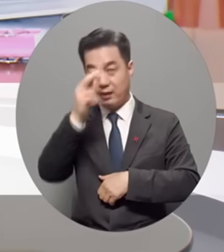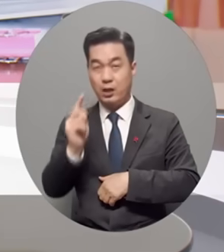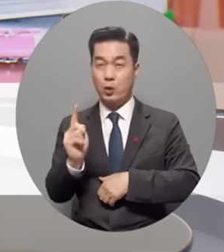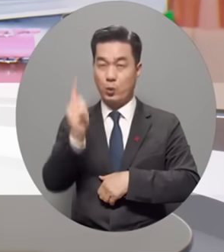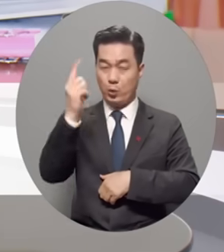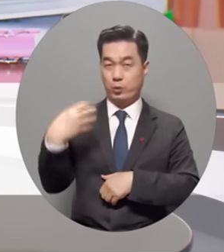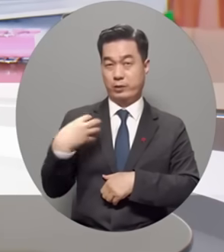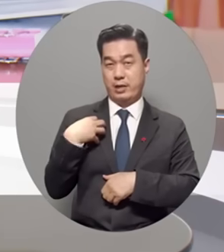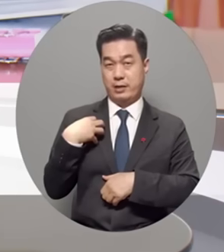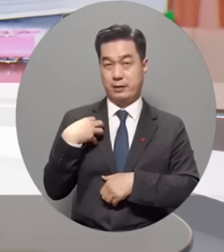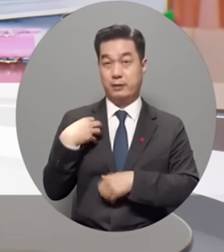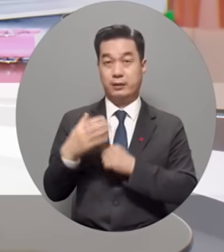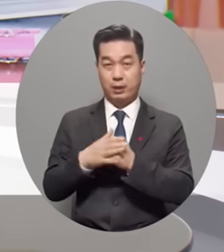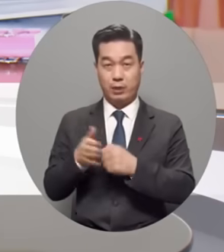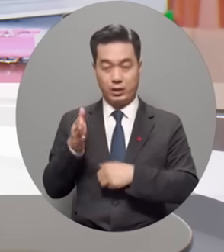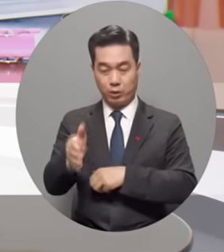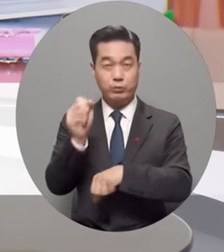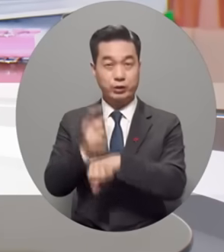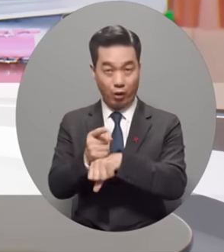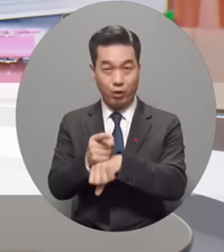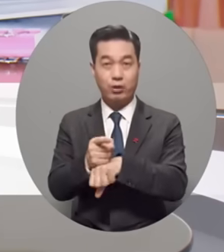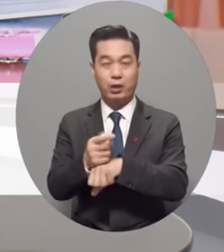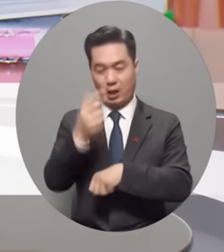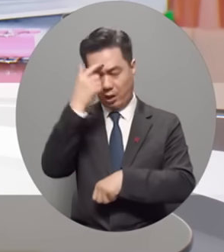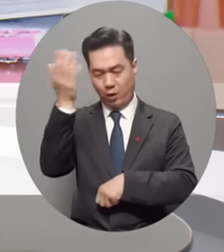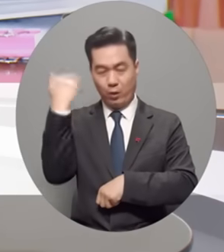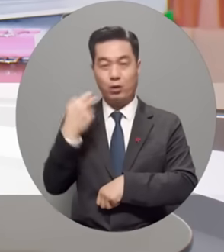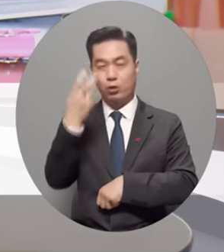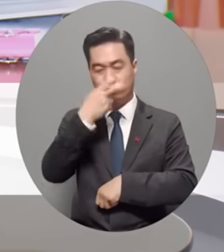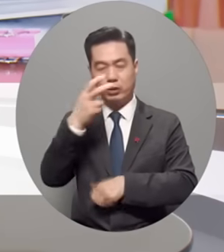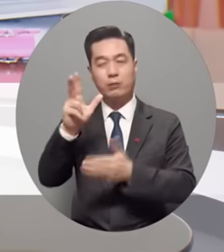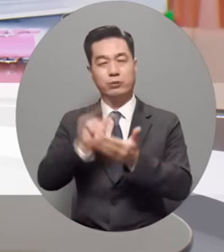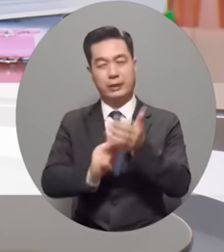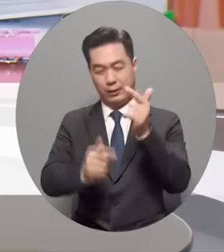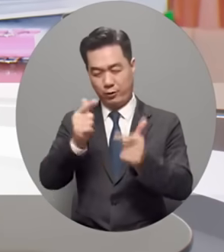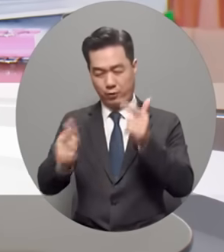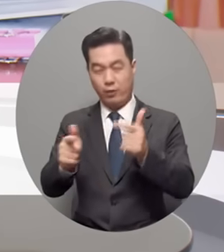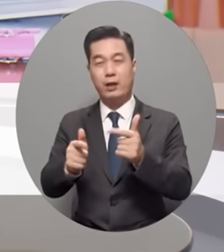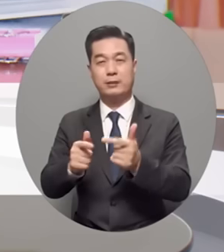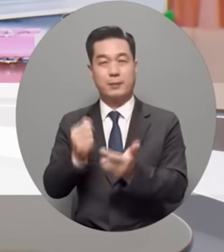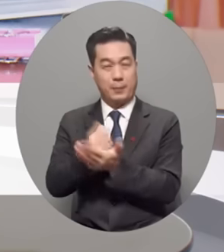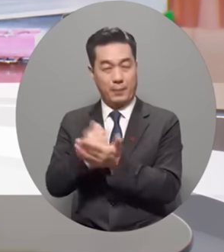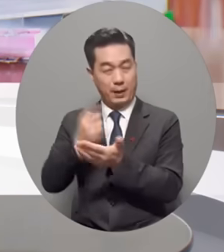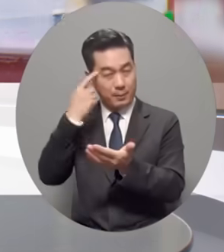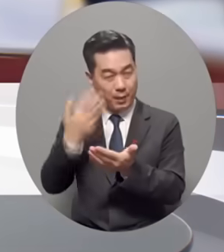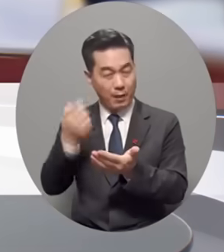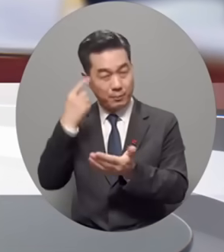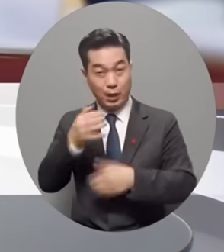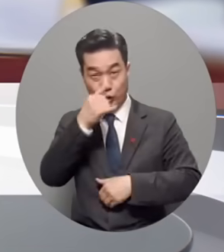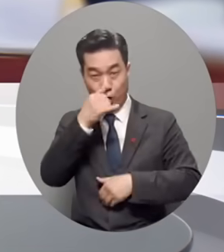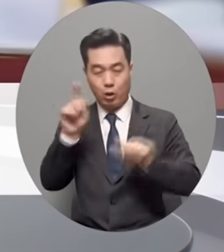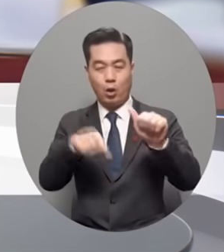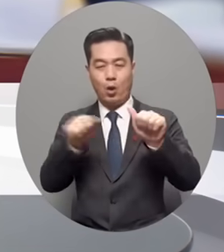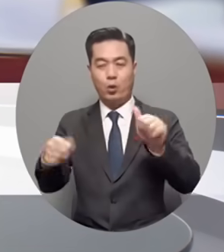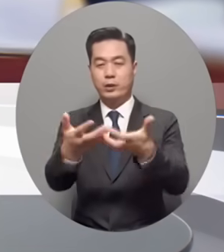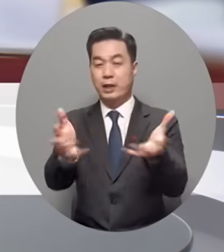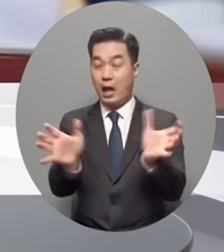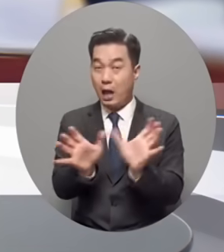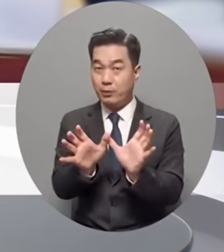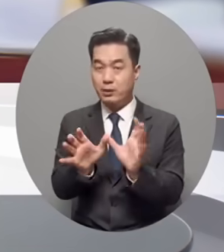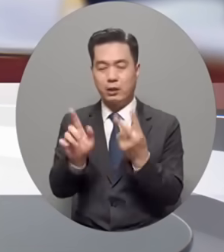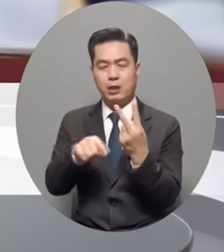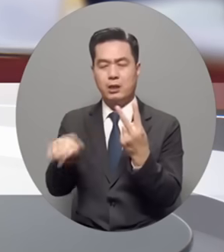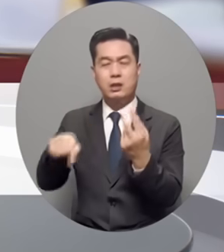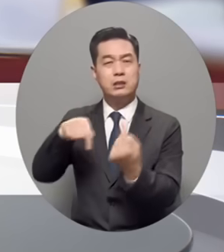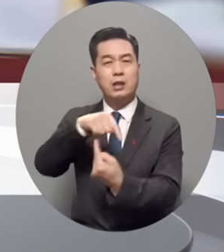여부, 과거 수사 이력 등을 두고 공방이 벌어졌는데요. 원래는 5인 합의 기구인 방통위를 2인 체제로 운영하는